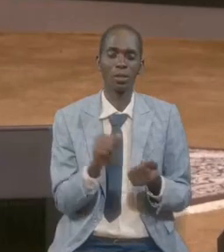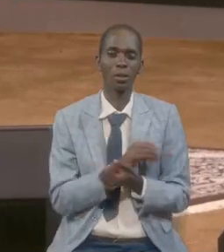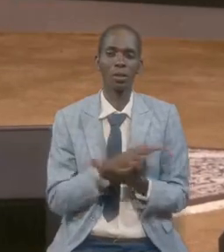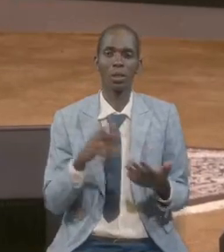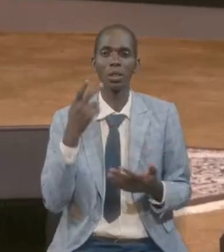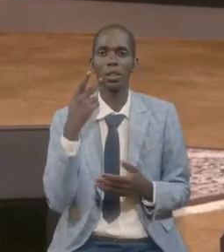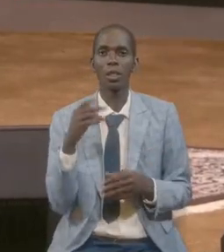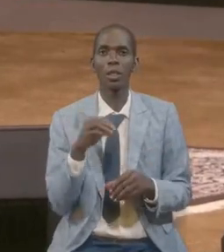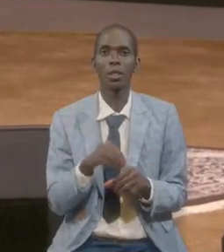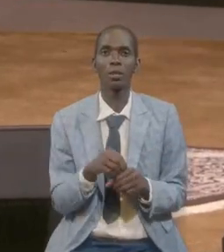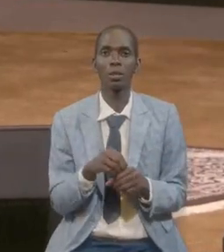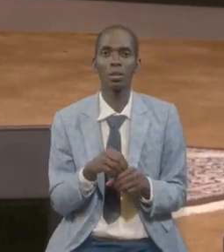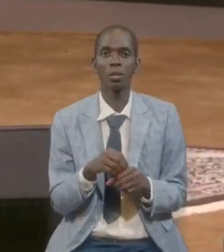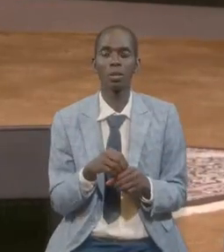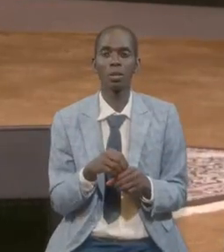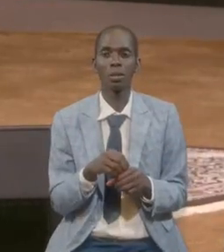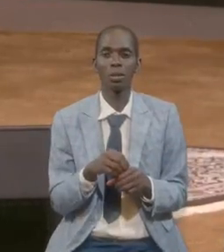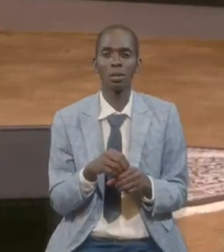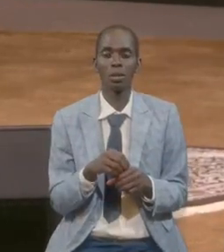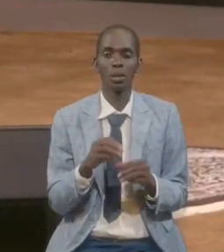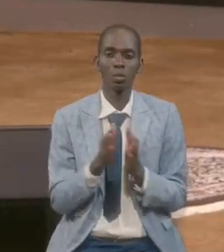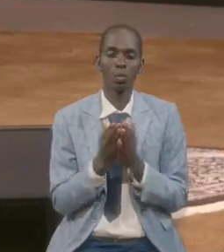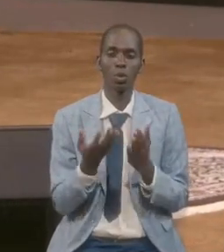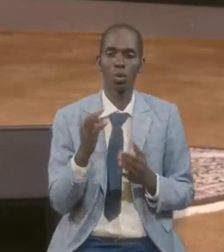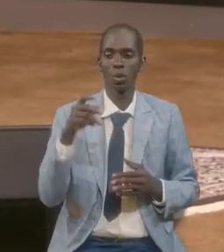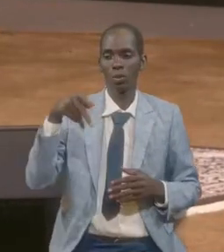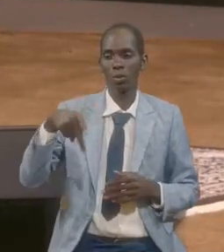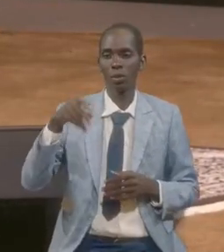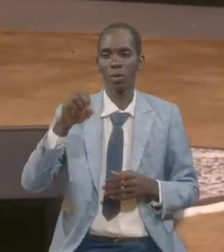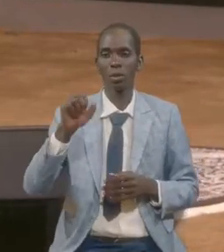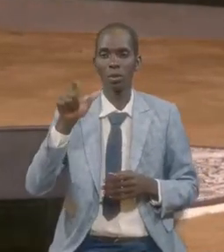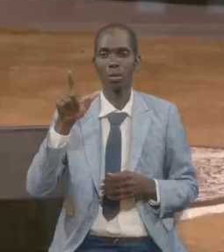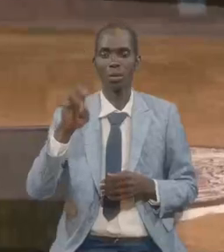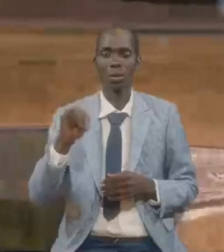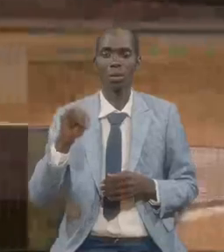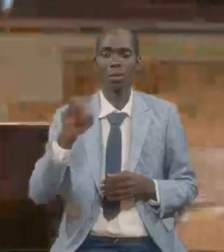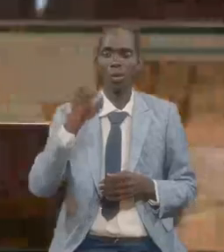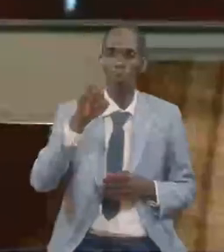Voyons ceci au psaume.